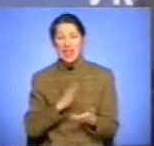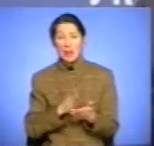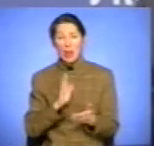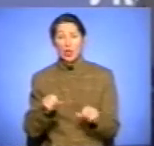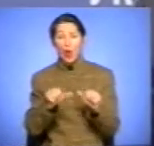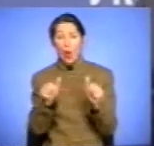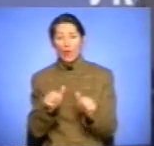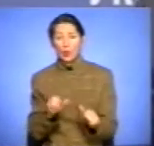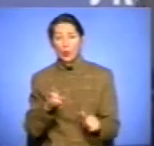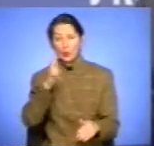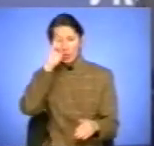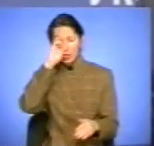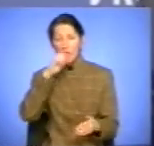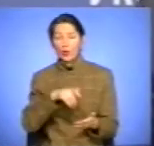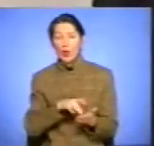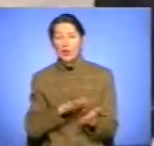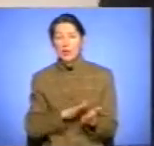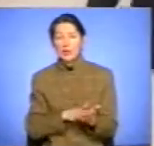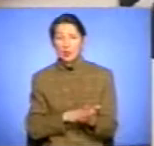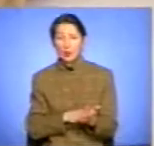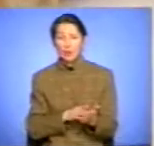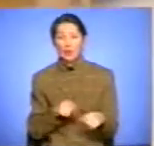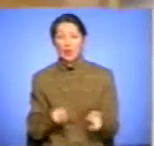оформлено у державного реєстратора